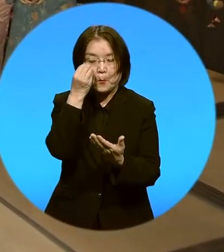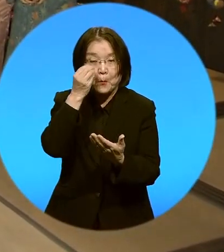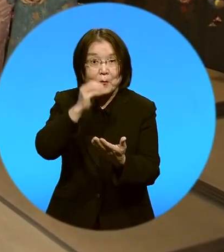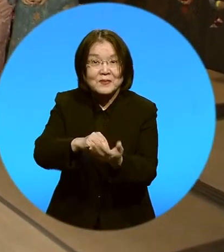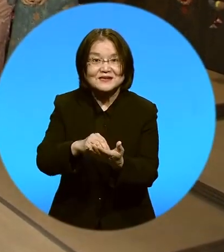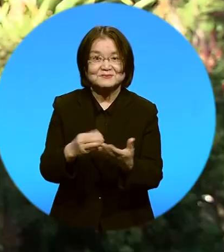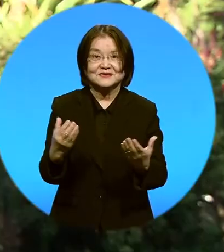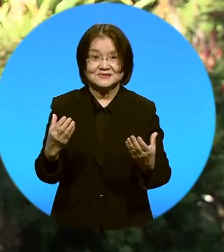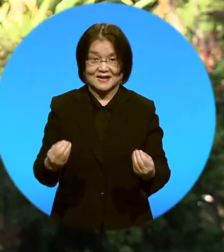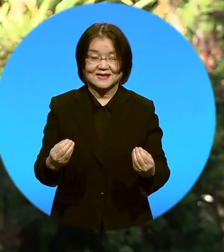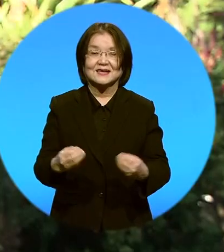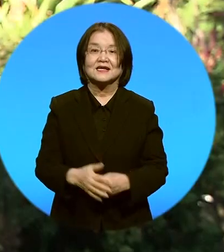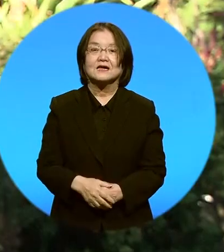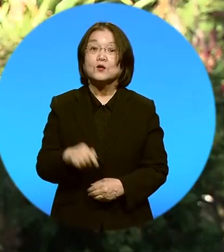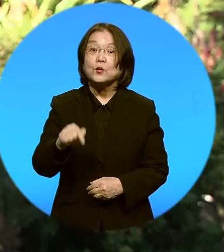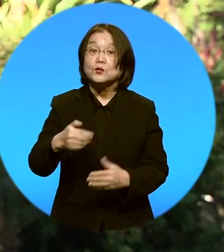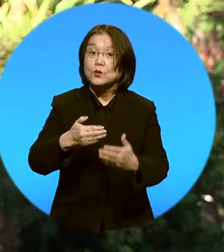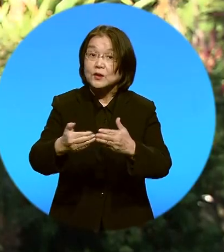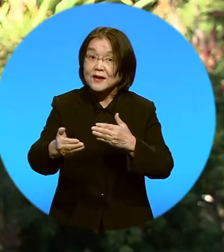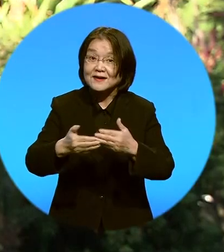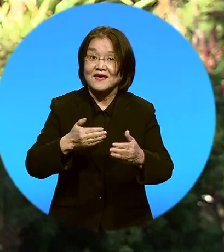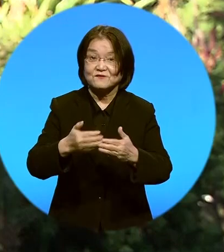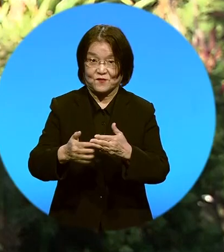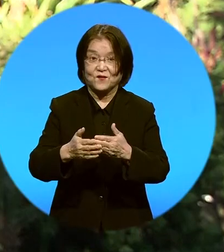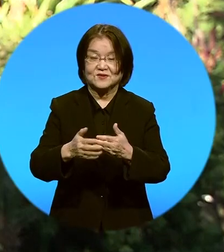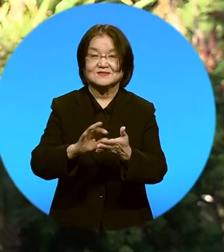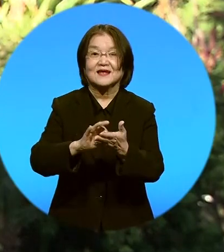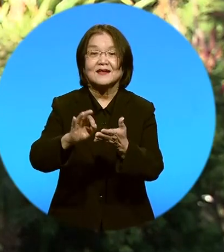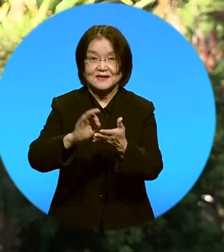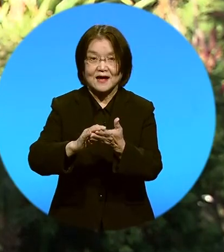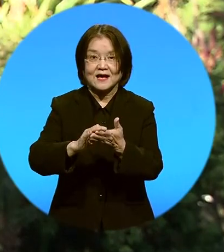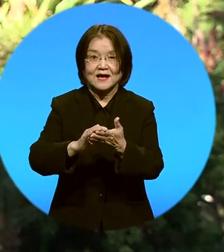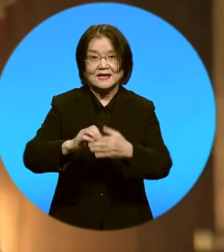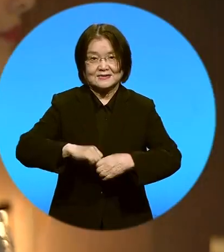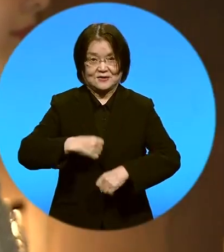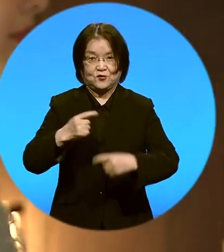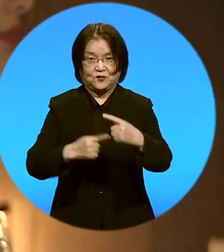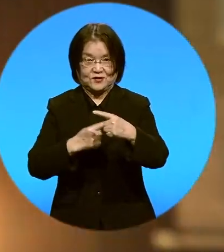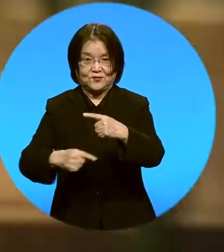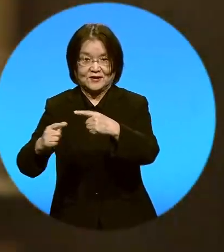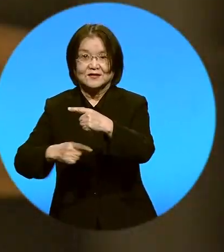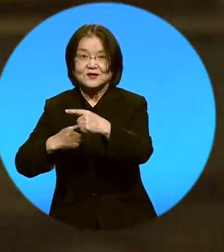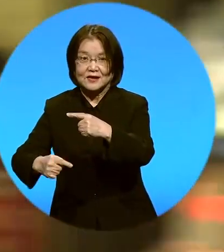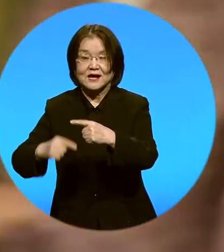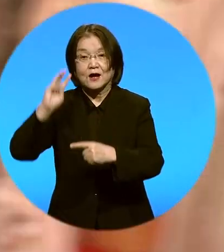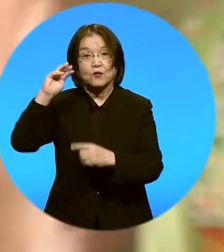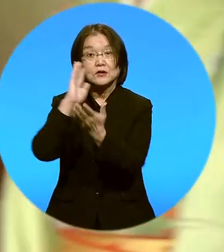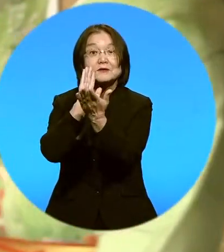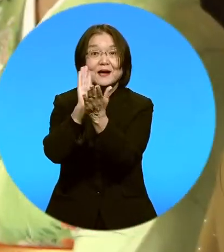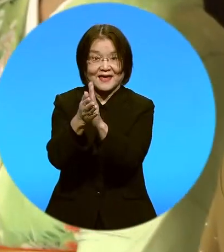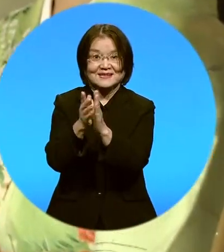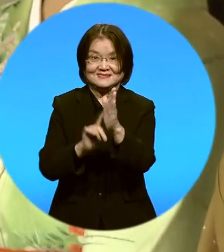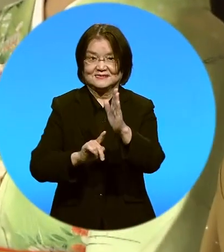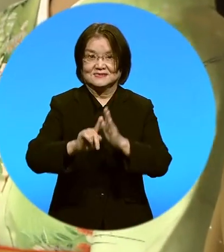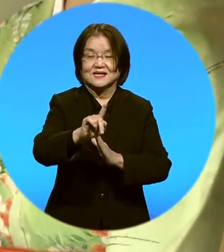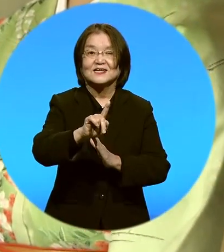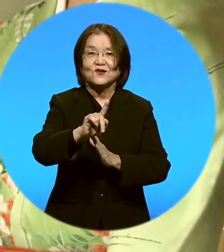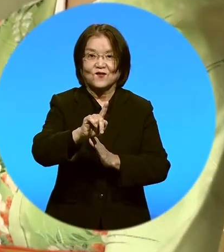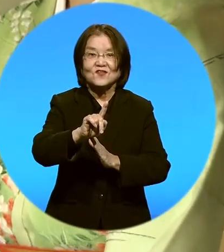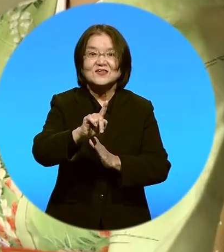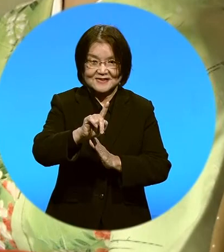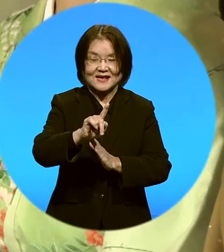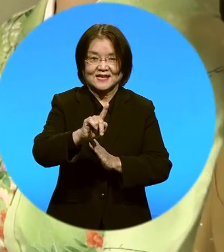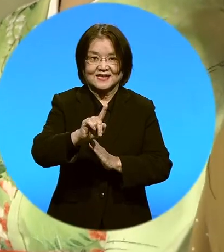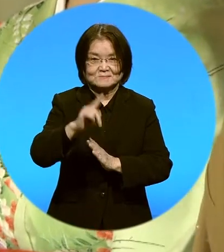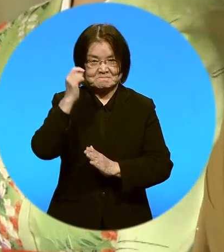。 この経験を生かして生徒一人一人が今後鹿児島県のリーダーとしての自覚を持